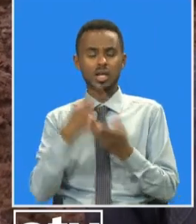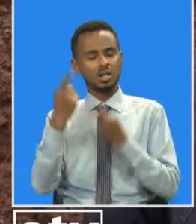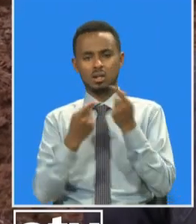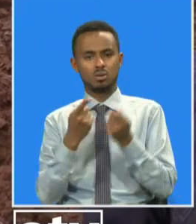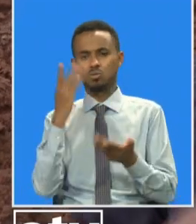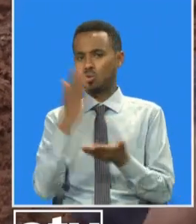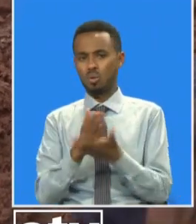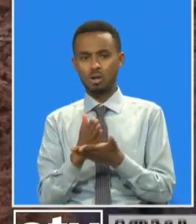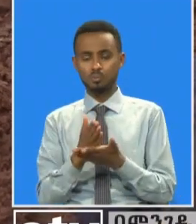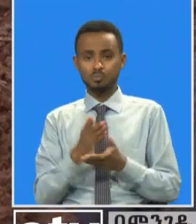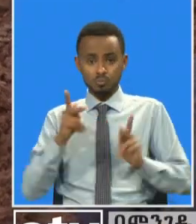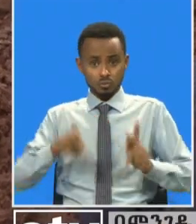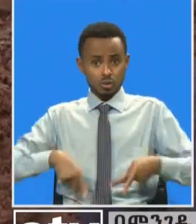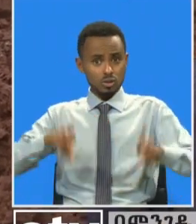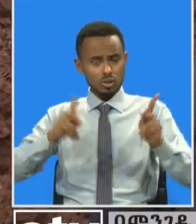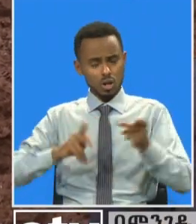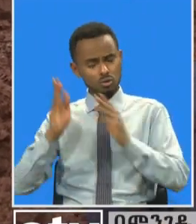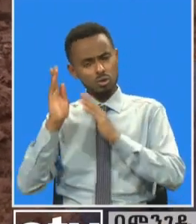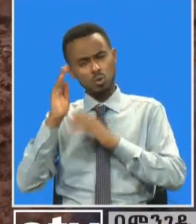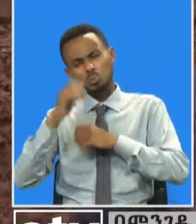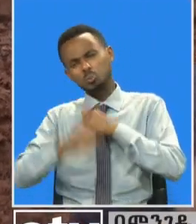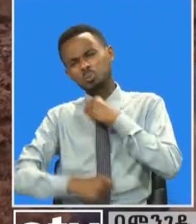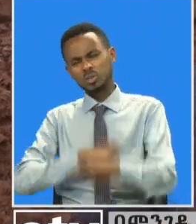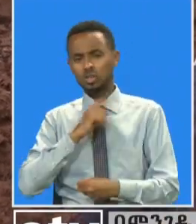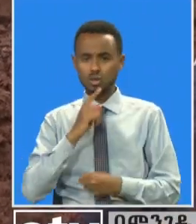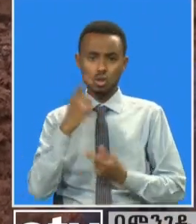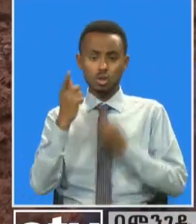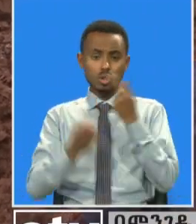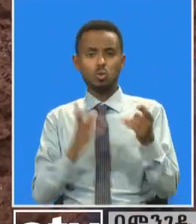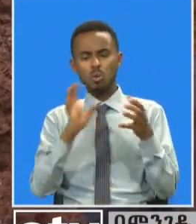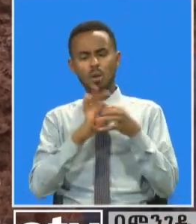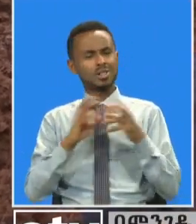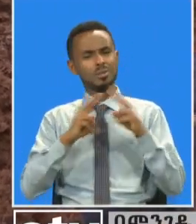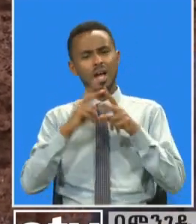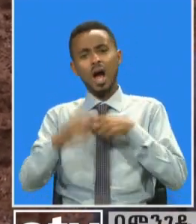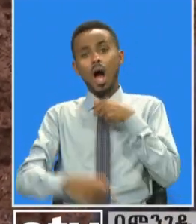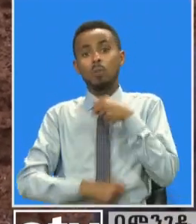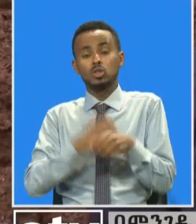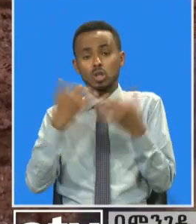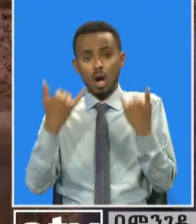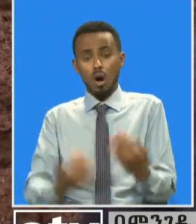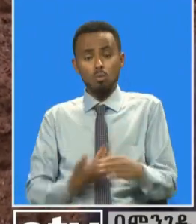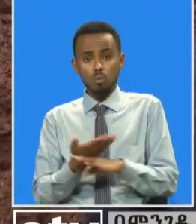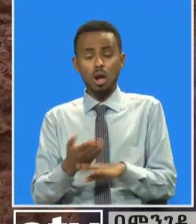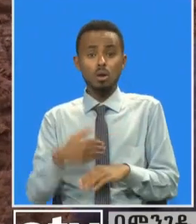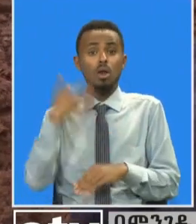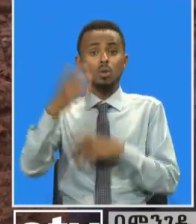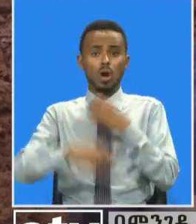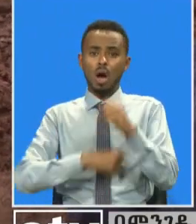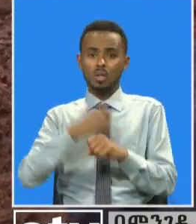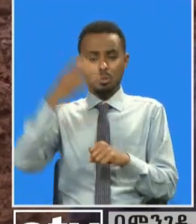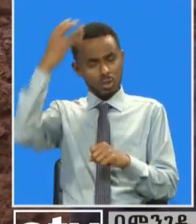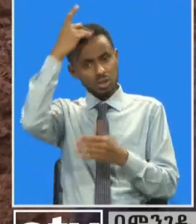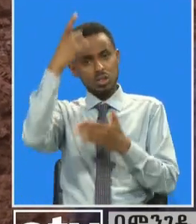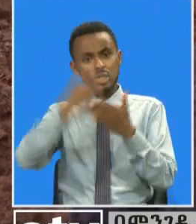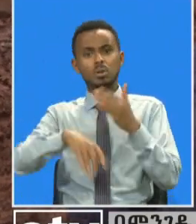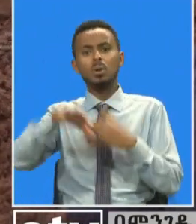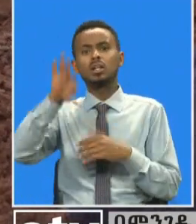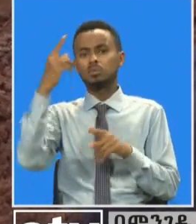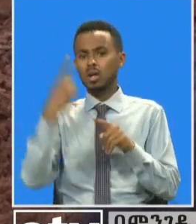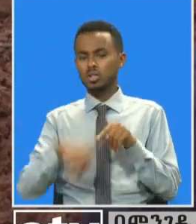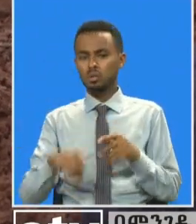ወጥቷል። አርሶ አደርም እየተጨነቀ ነው። ንግዱ ማህበረሰብም ተጨንቋል። አሁን ካሁን በኋላ ለመጪው ዓመት መንግስት ግብር ማግኘትም